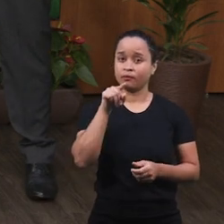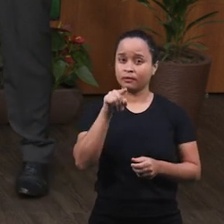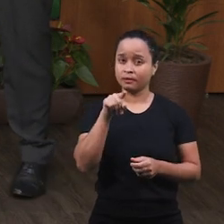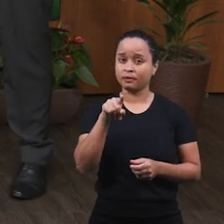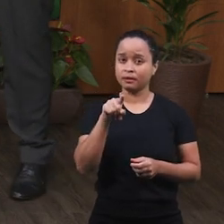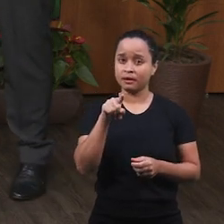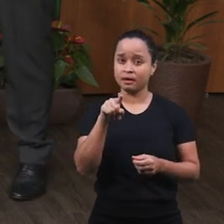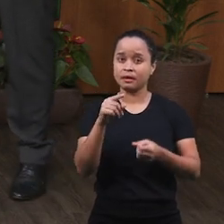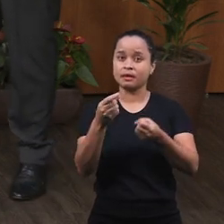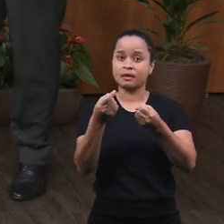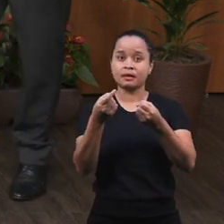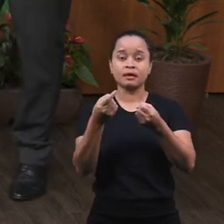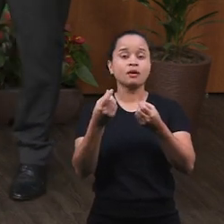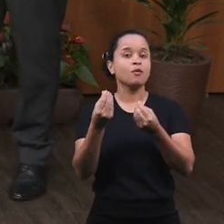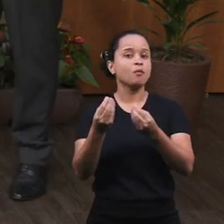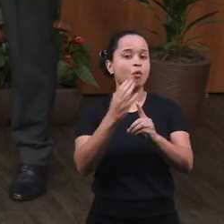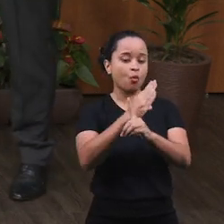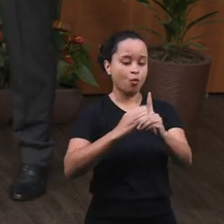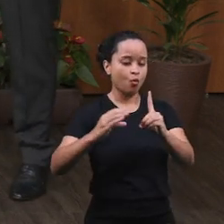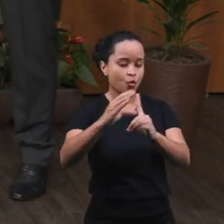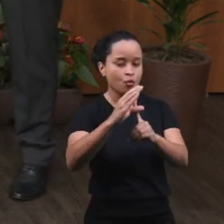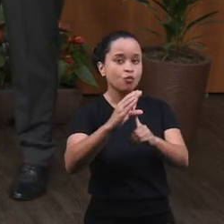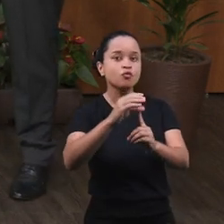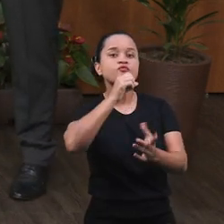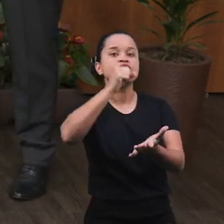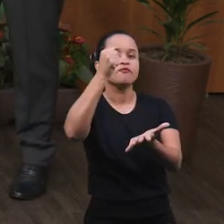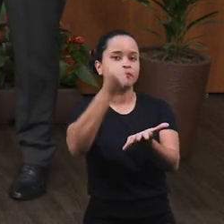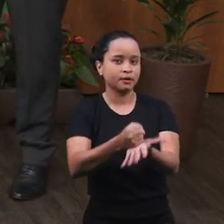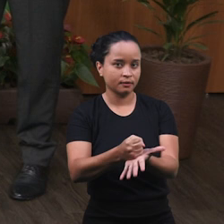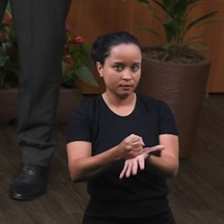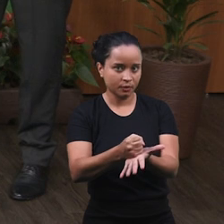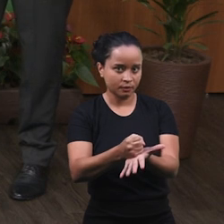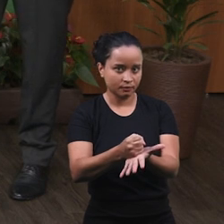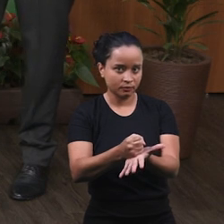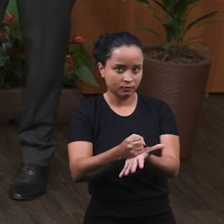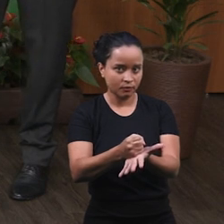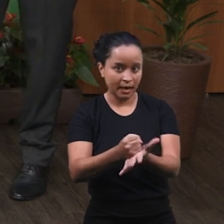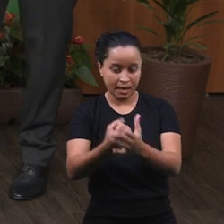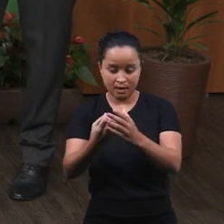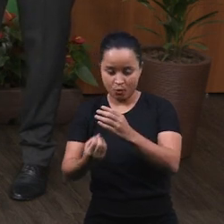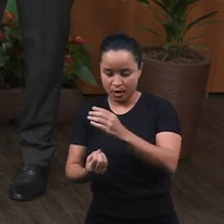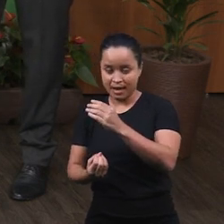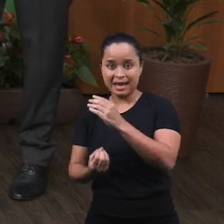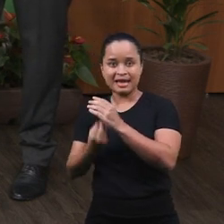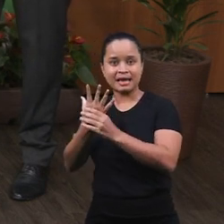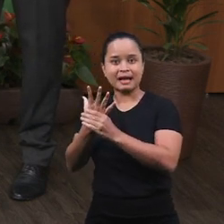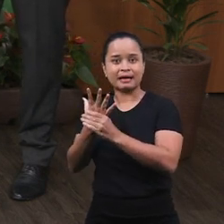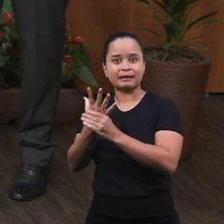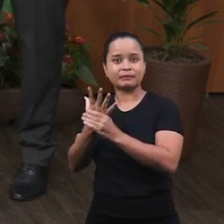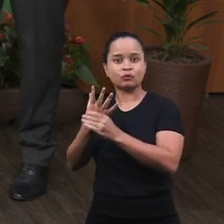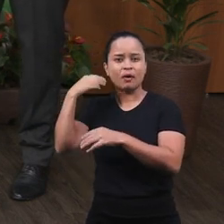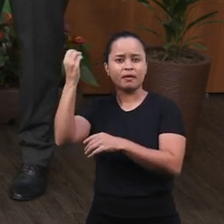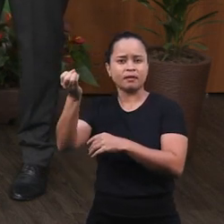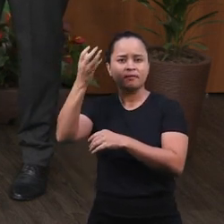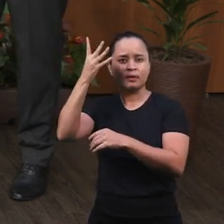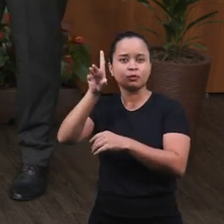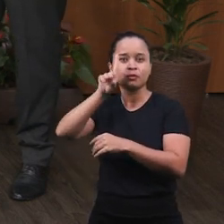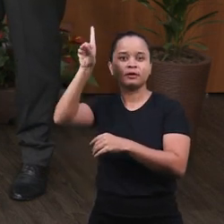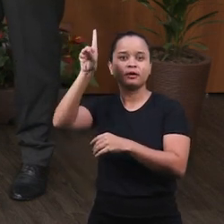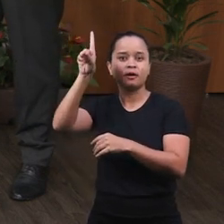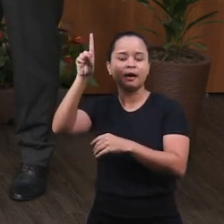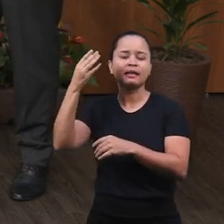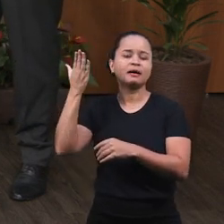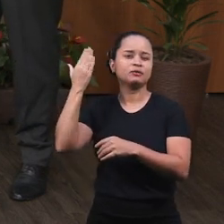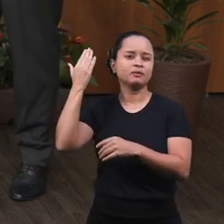prophète. Comme tu as dit, le culte à l'Ancien Testament a été institué par Dieu encore